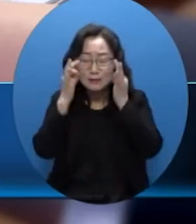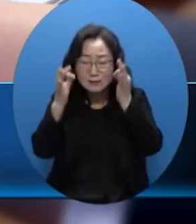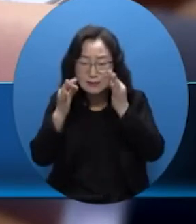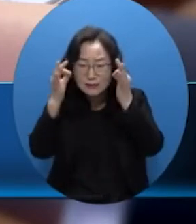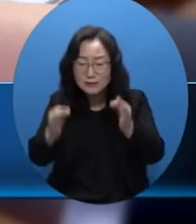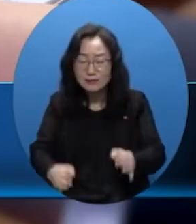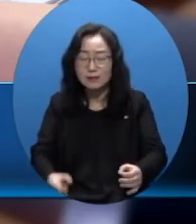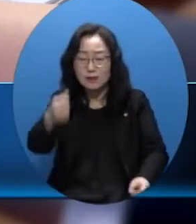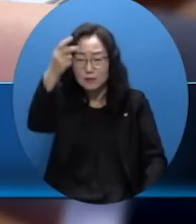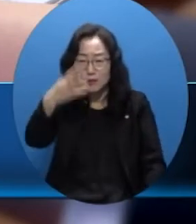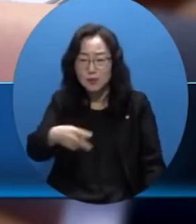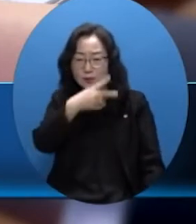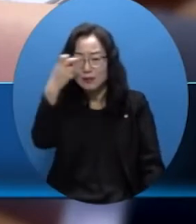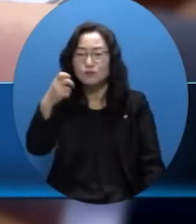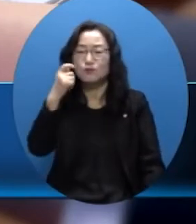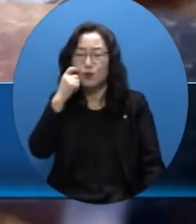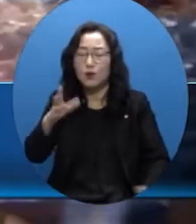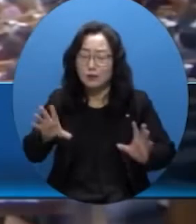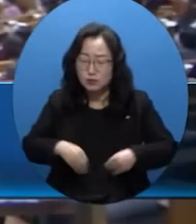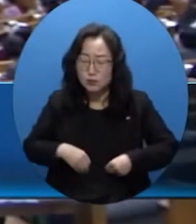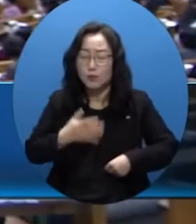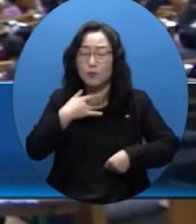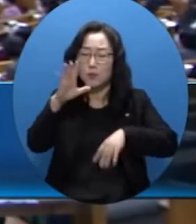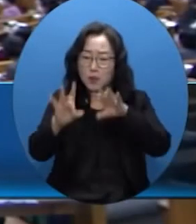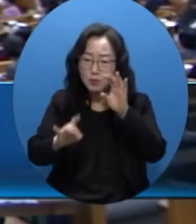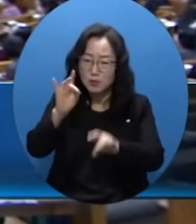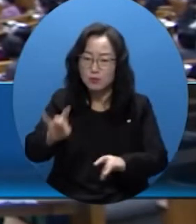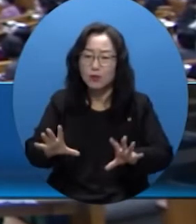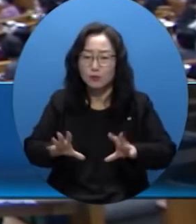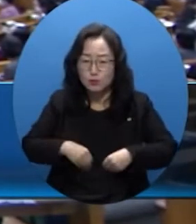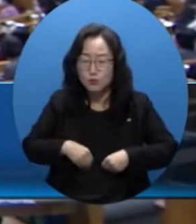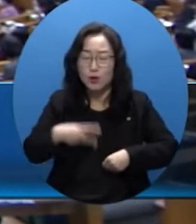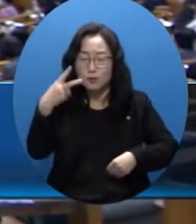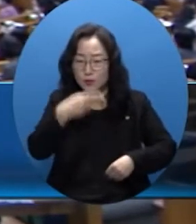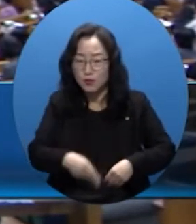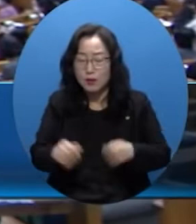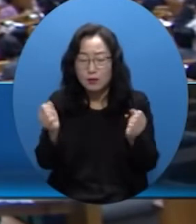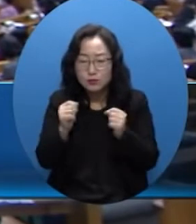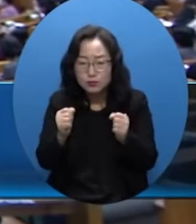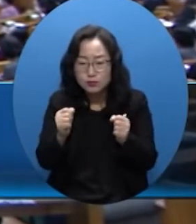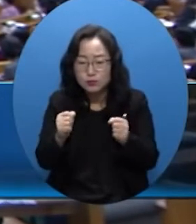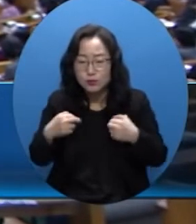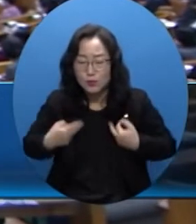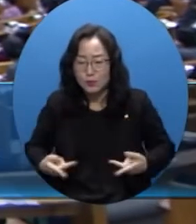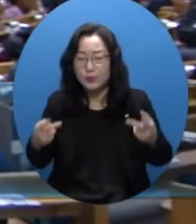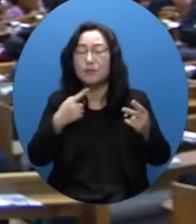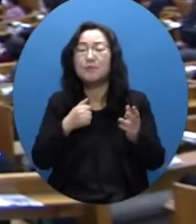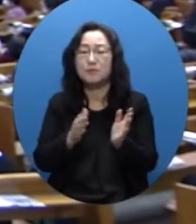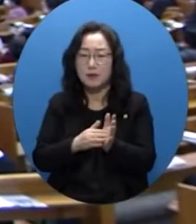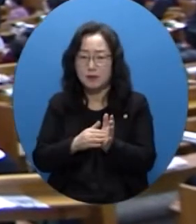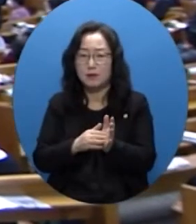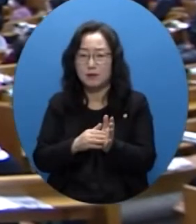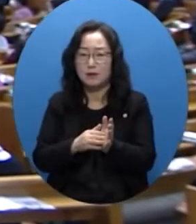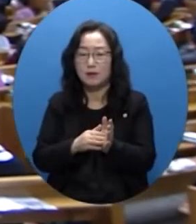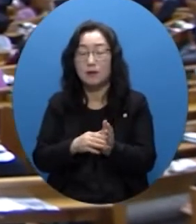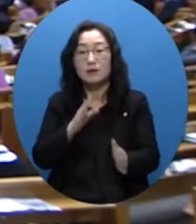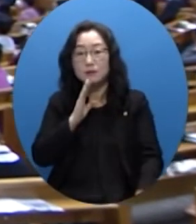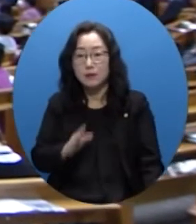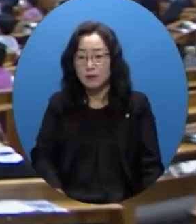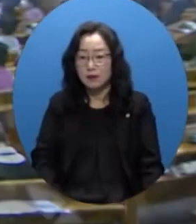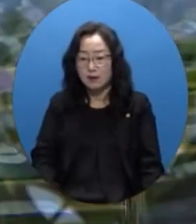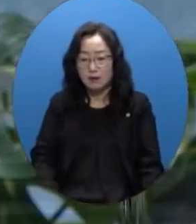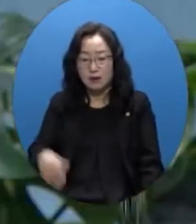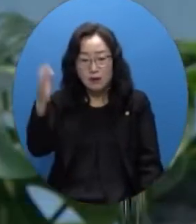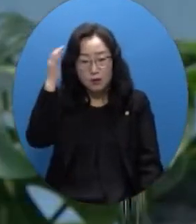자지 못하고 줄이며 목마르고 여러 번 굶고 춥고 펄 벗어라 그가 당한 곳도